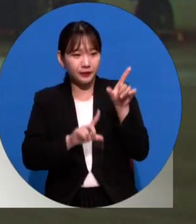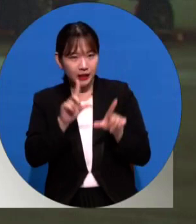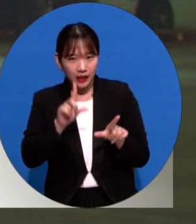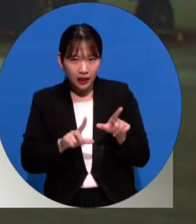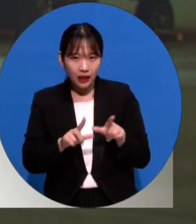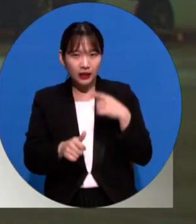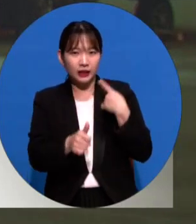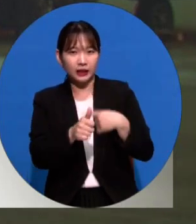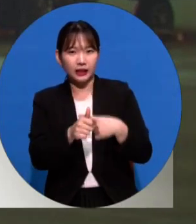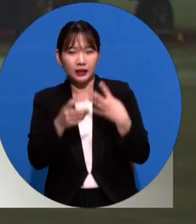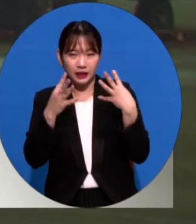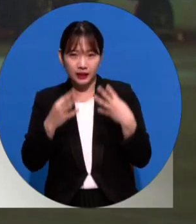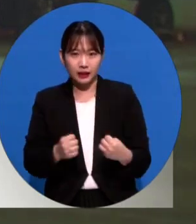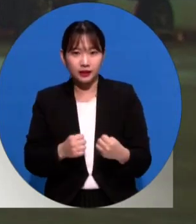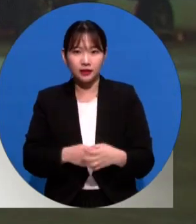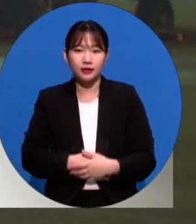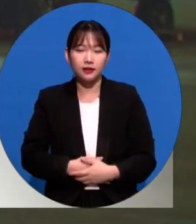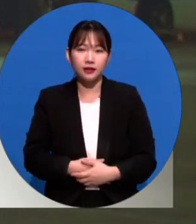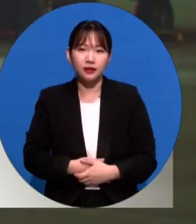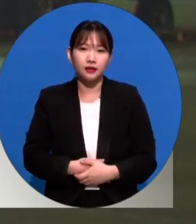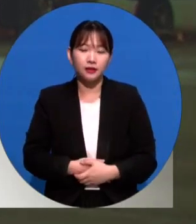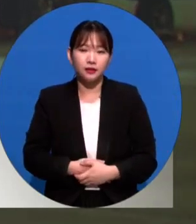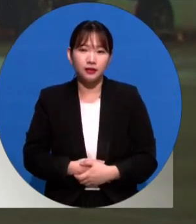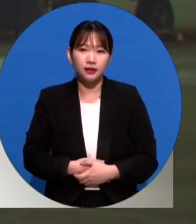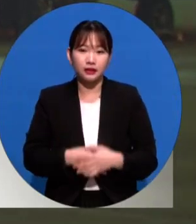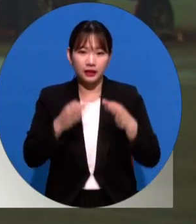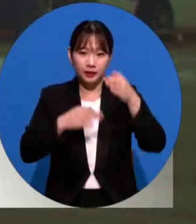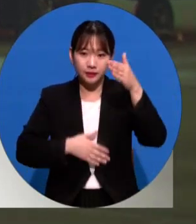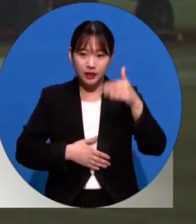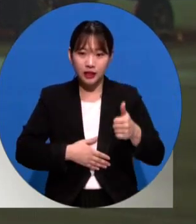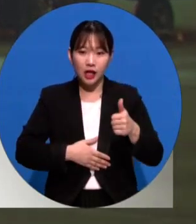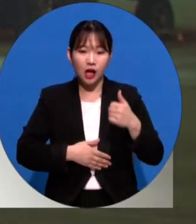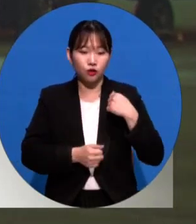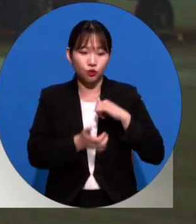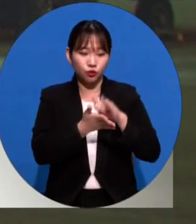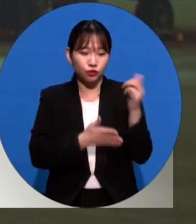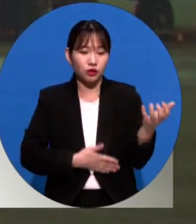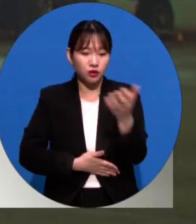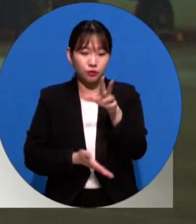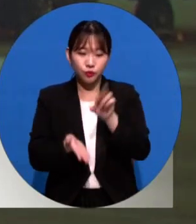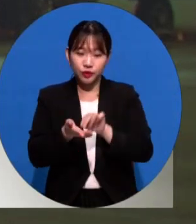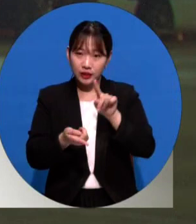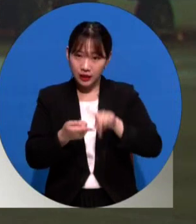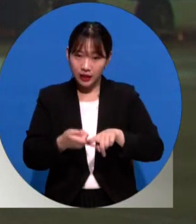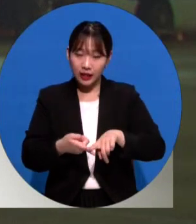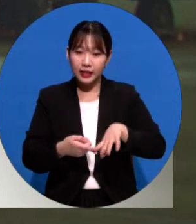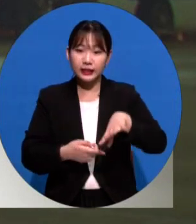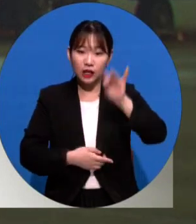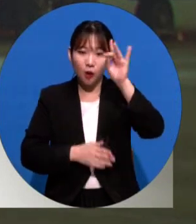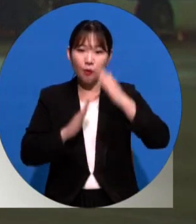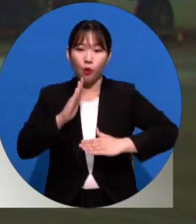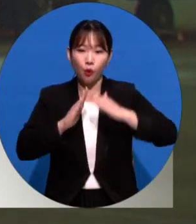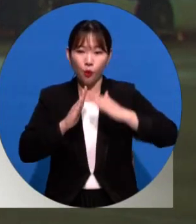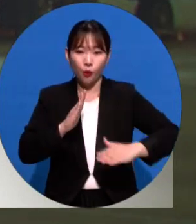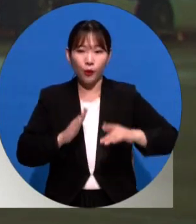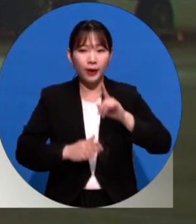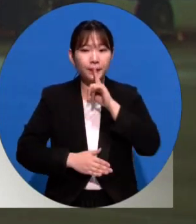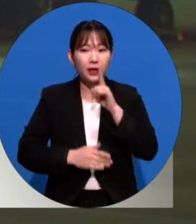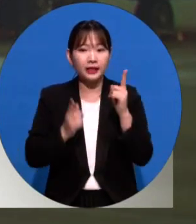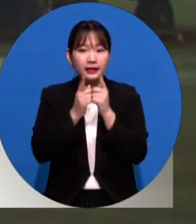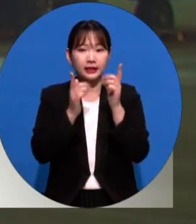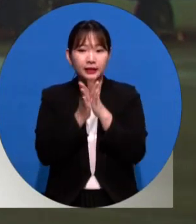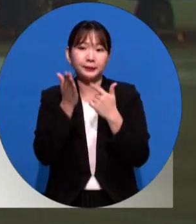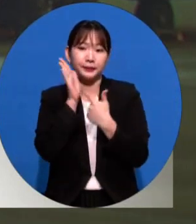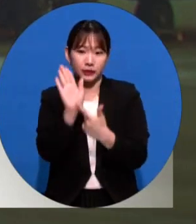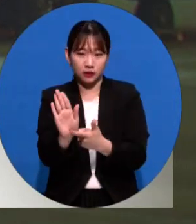입장을 보여 비판 여론이 많았는데요 김지사가 군공학 이전 문제 등에 대해 첫 공식 입장을